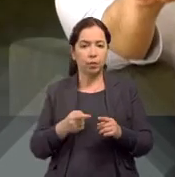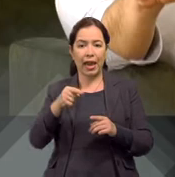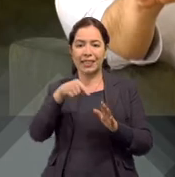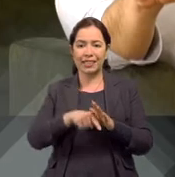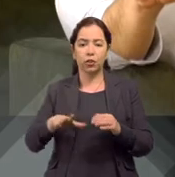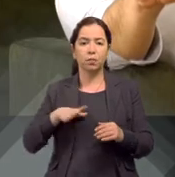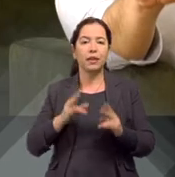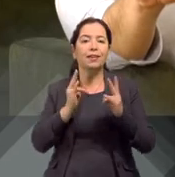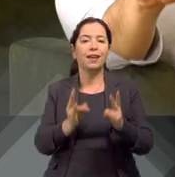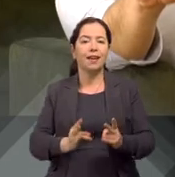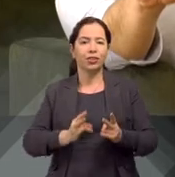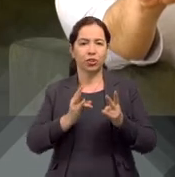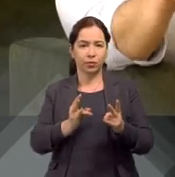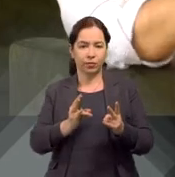нежным.